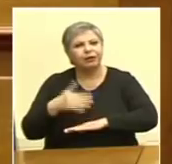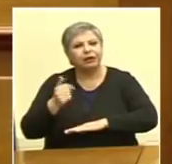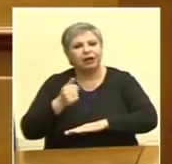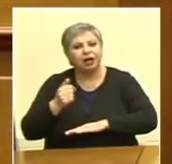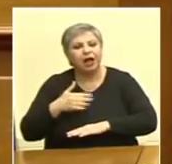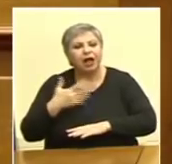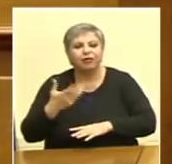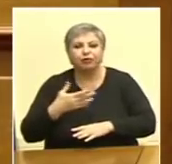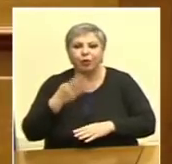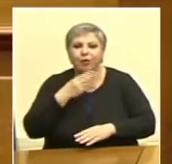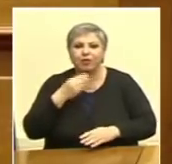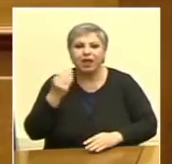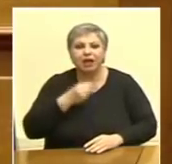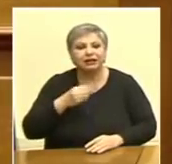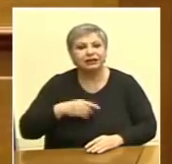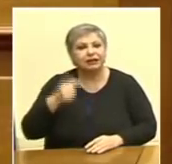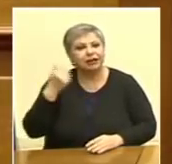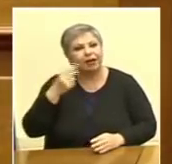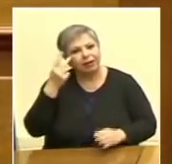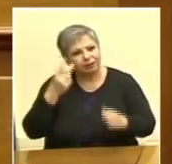Κύριοι βουλευτές, ήταν η πρώτη